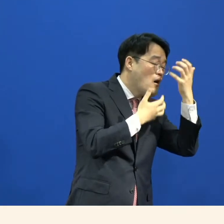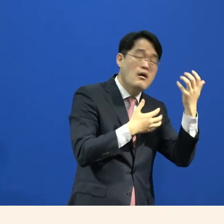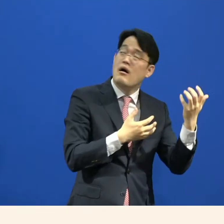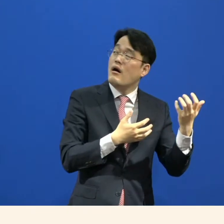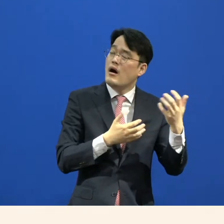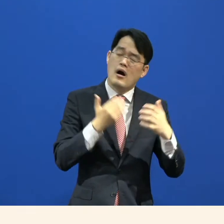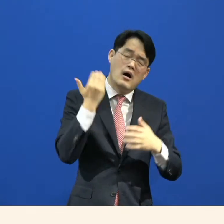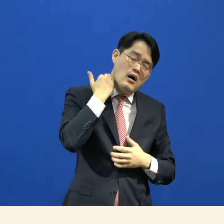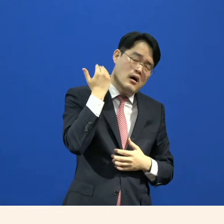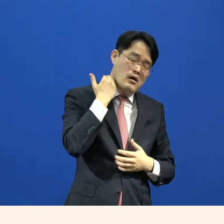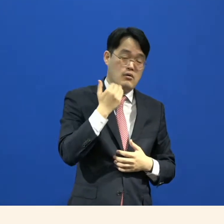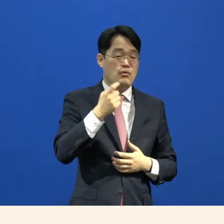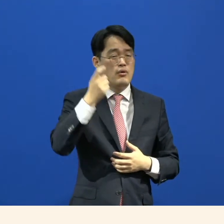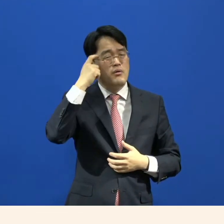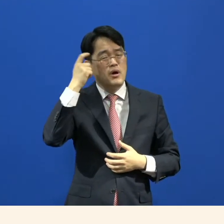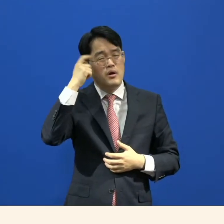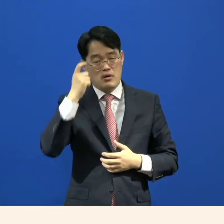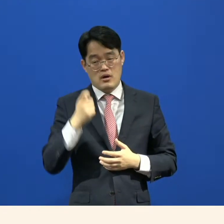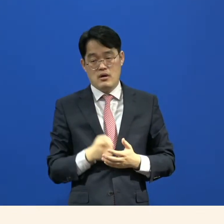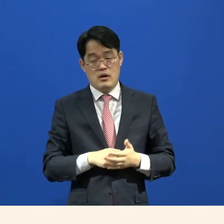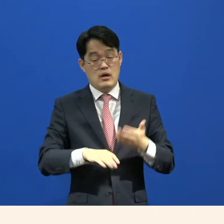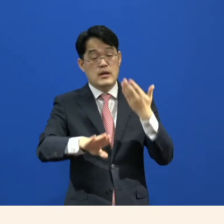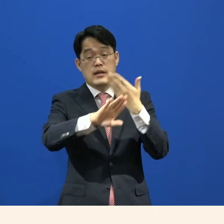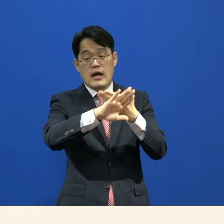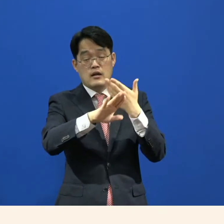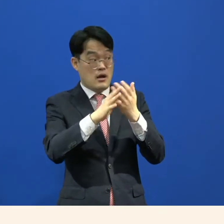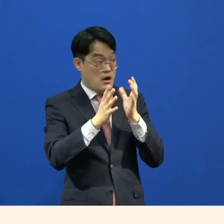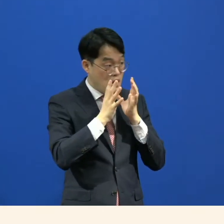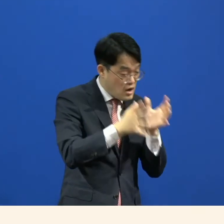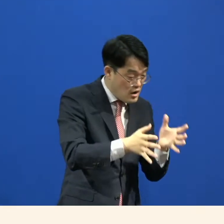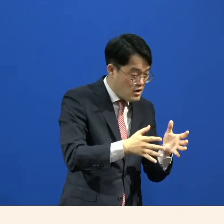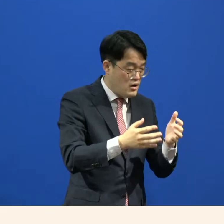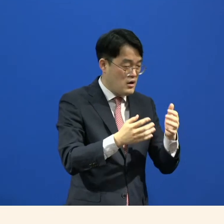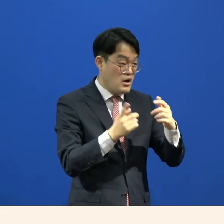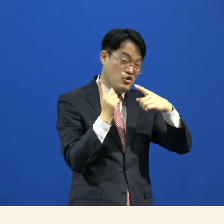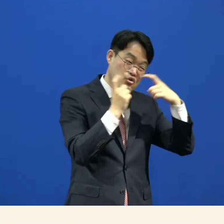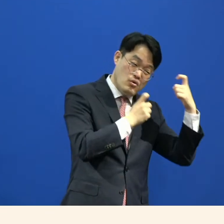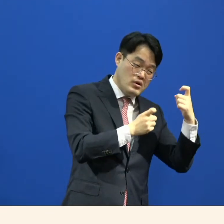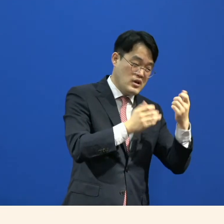다른 것에 속지 말라. 갈라디아 사람들아, 어리석은 사람들아.